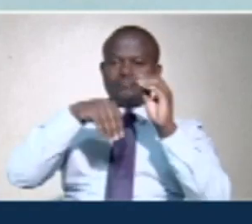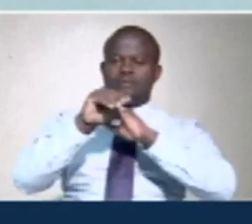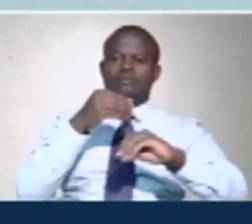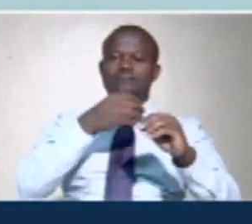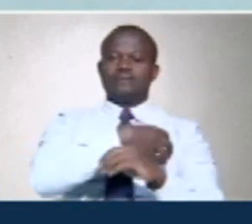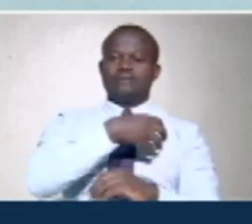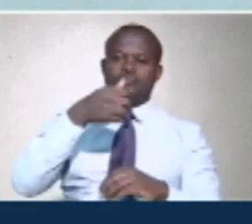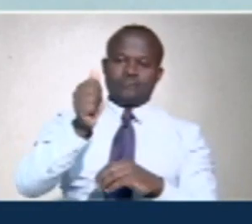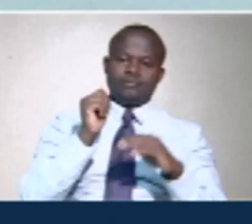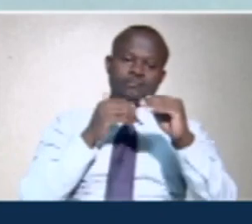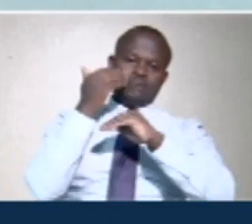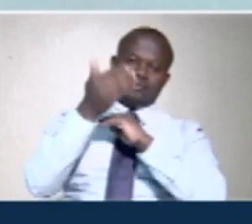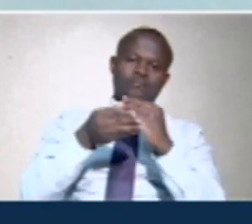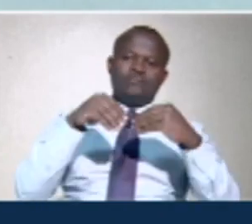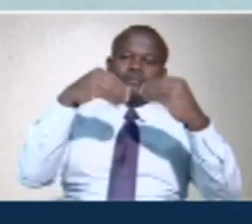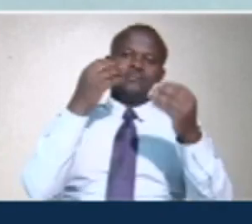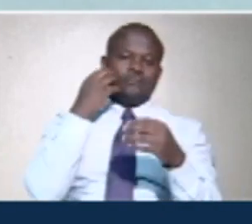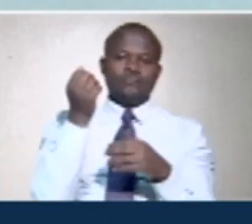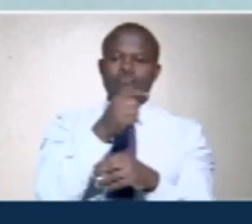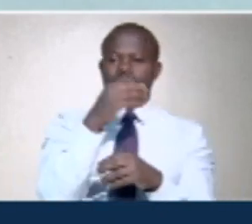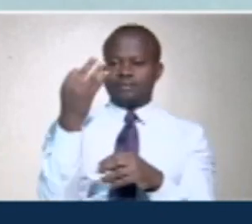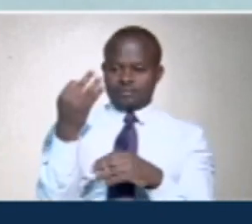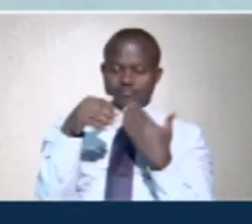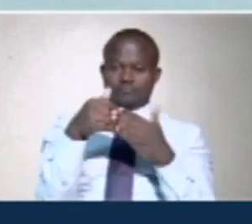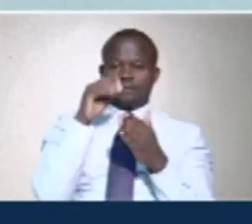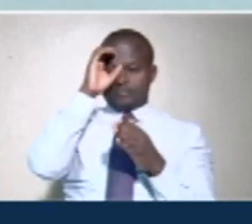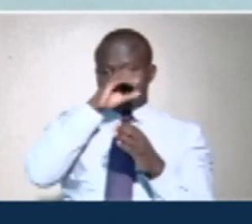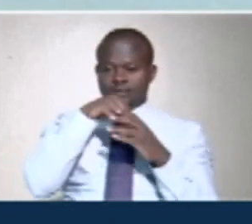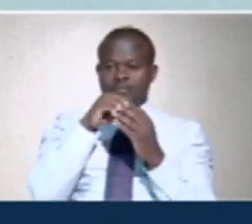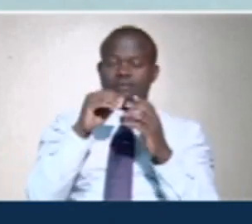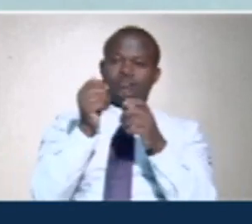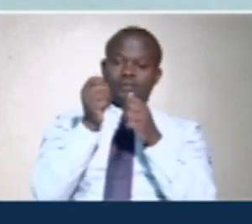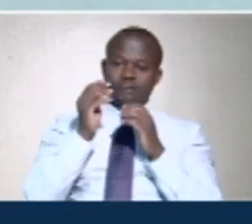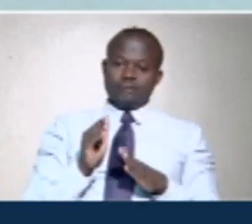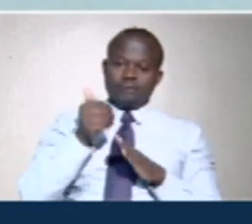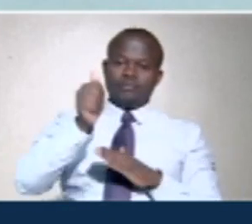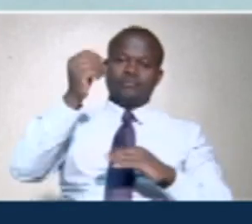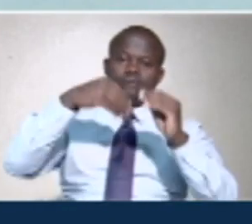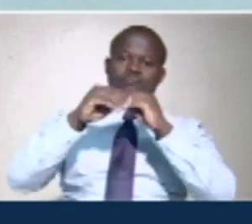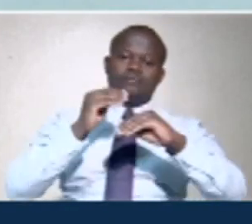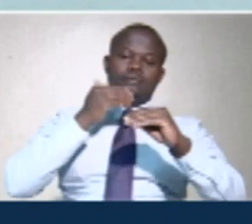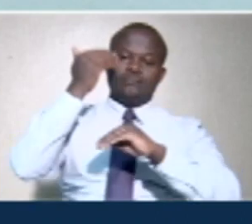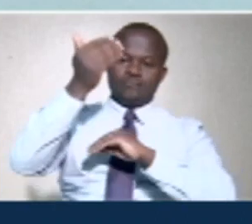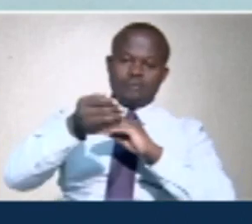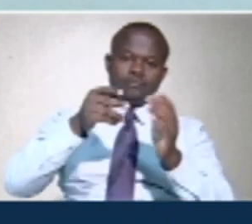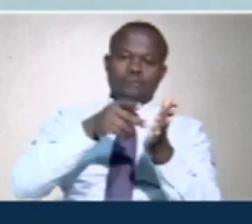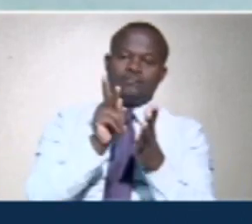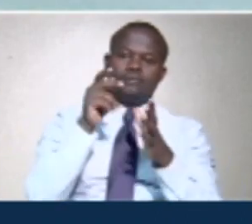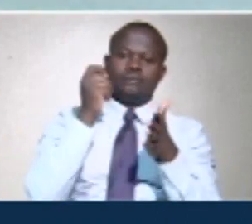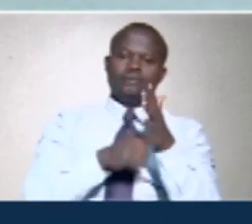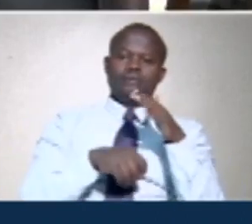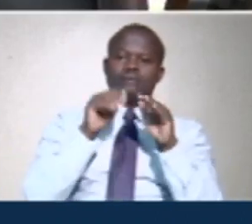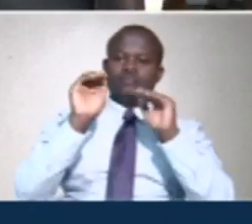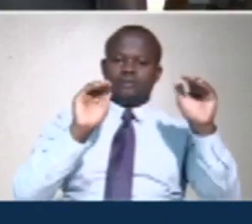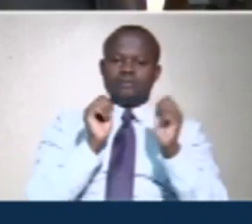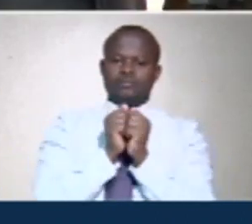uwo mutungo we bakamuha amezi atatu yo kuba yakwishakira umukiriya akaba ariwe wigurishiriza noneho akishyura wa musoro